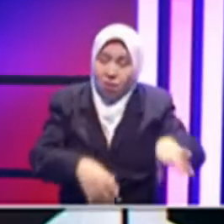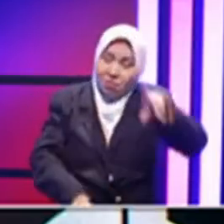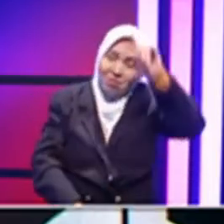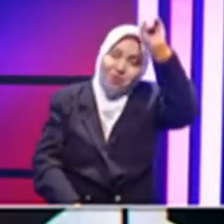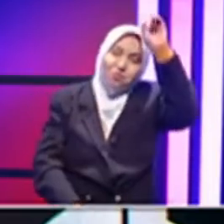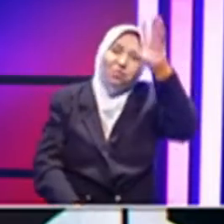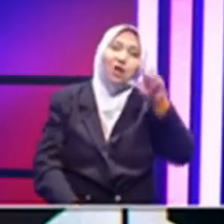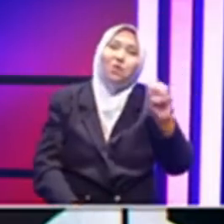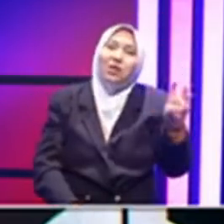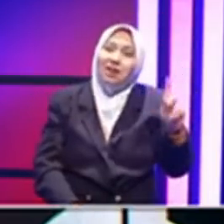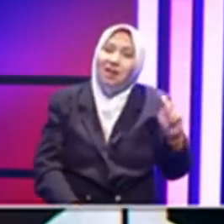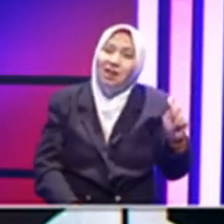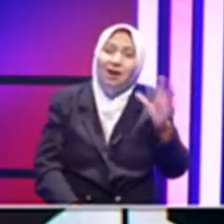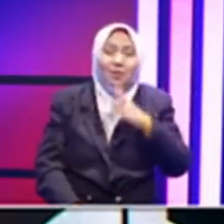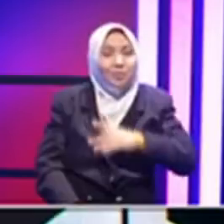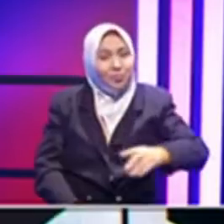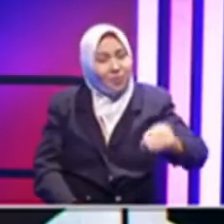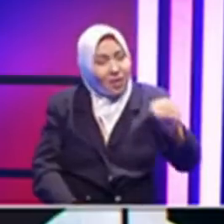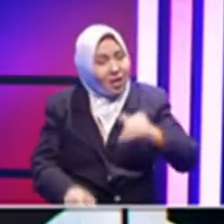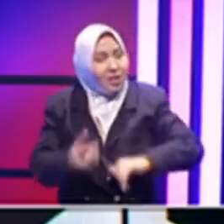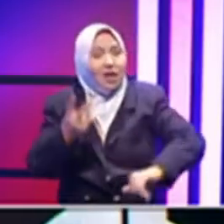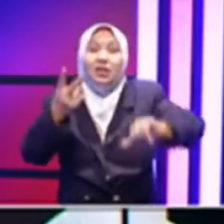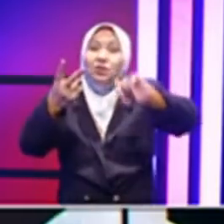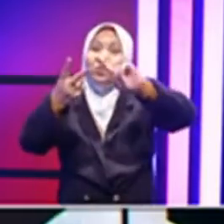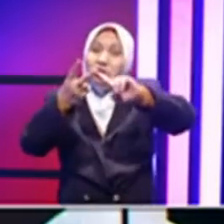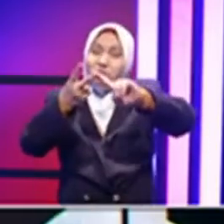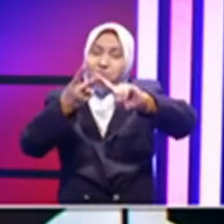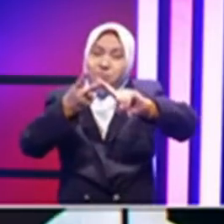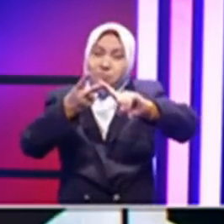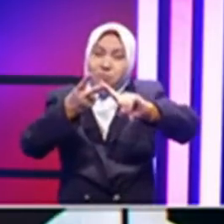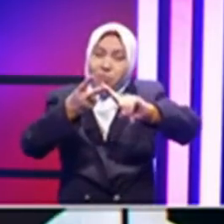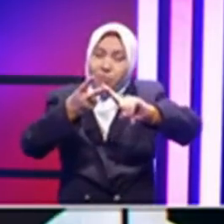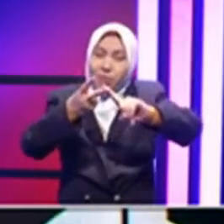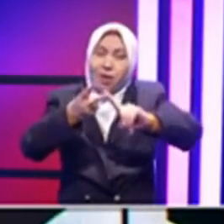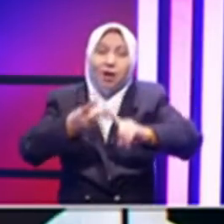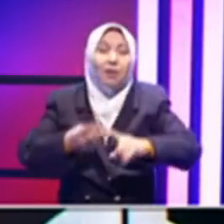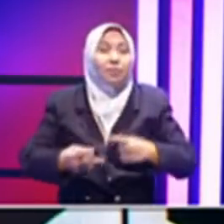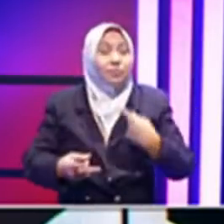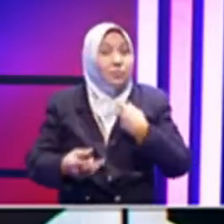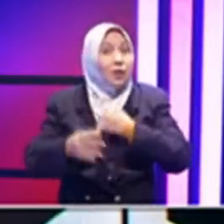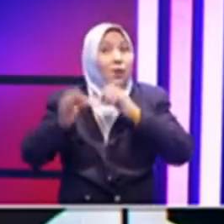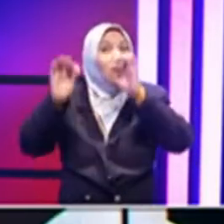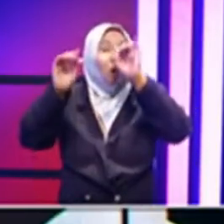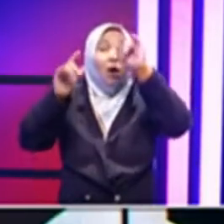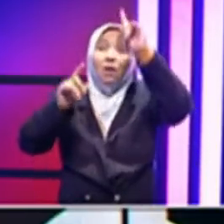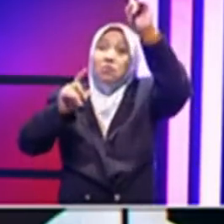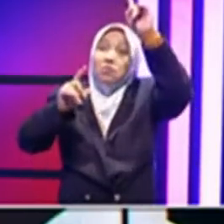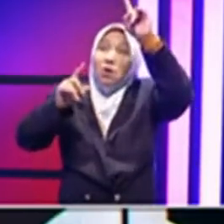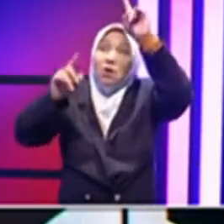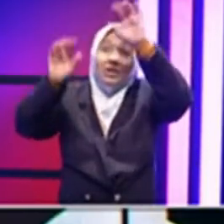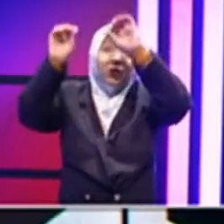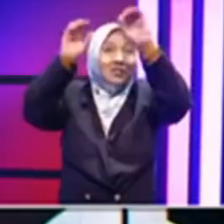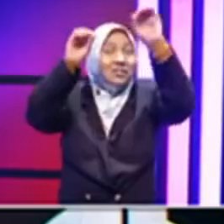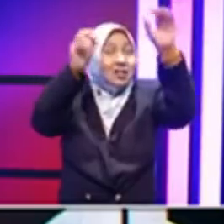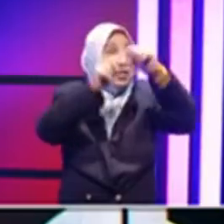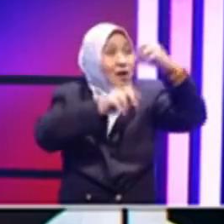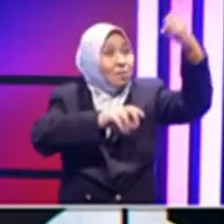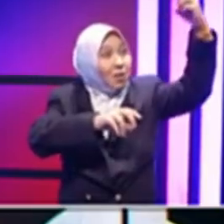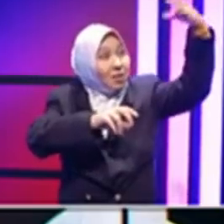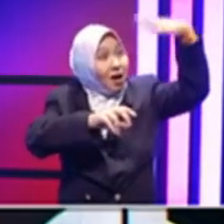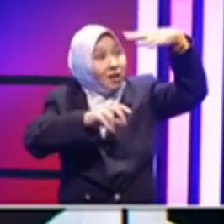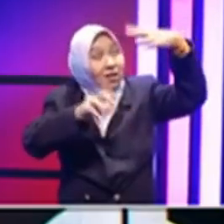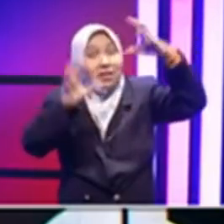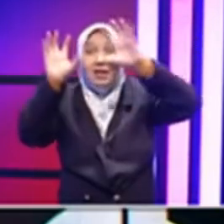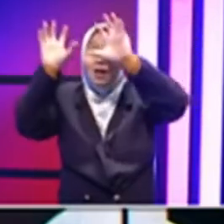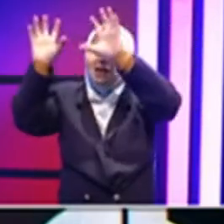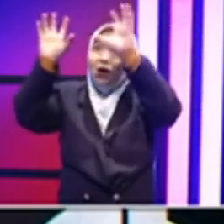Kaifa banainaha. Yang kedua, wa zayyannaha, iaitu kami hiaskan dengan matahari, ya, dengan awan